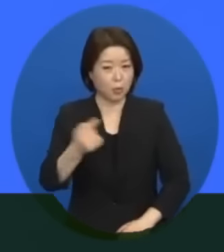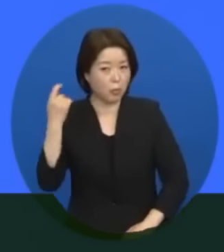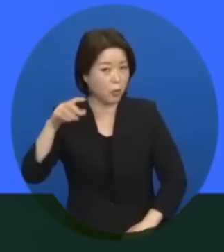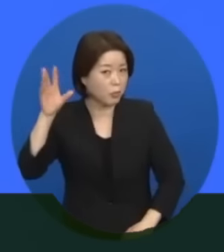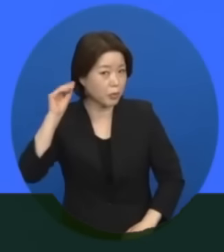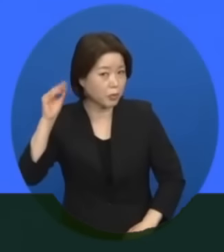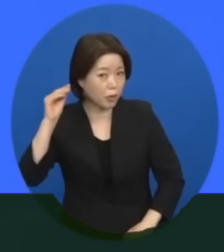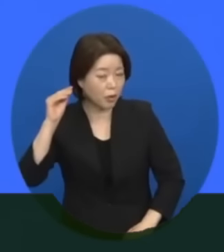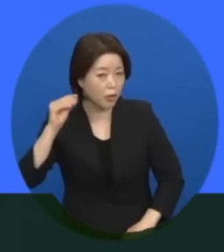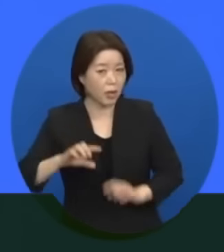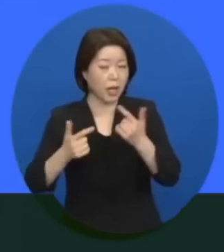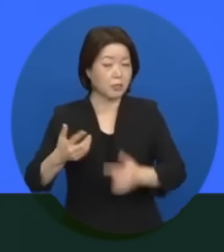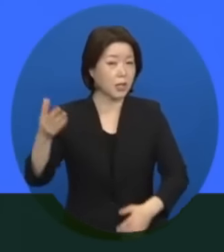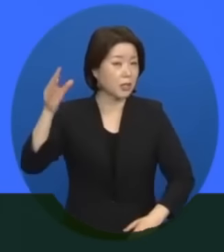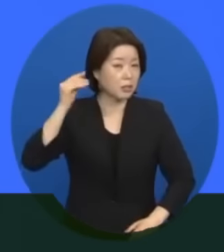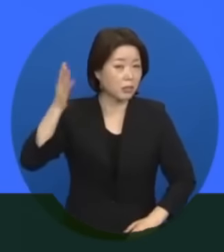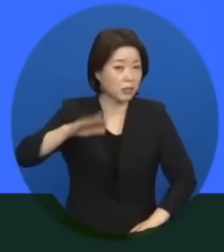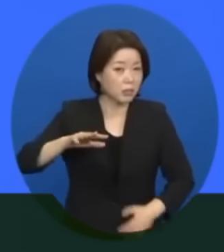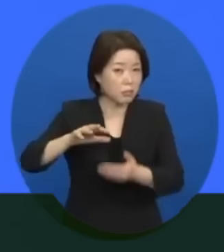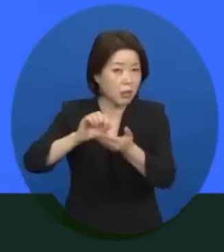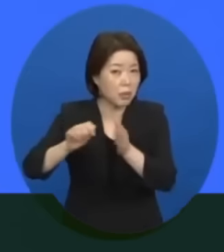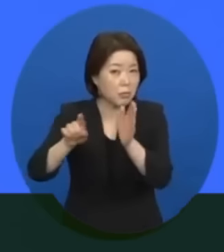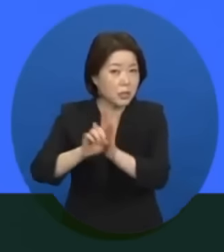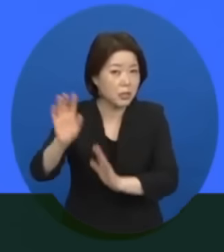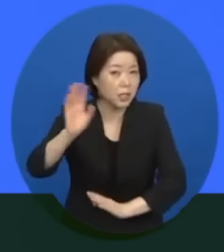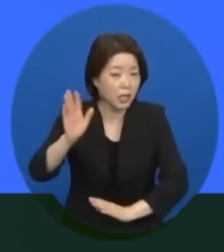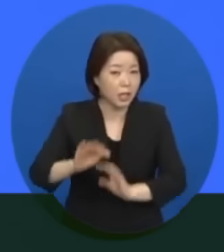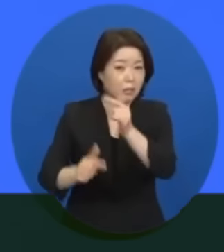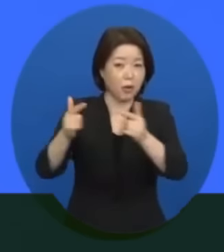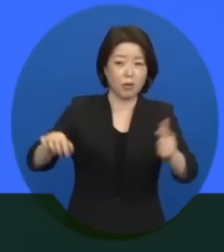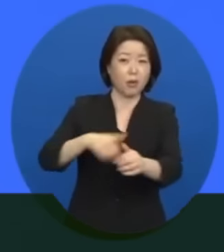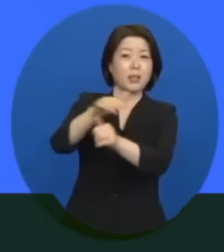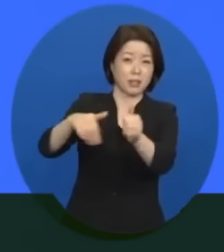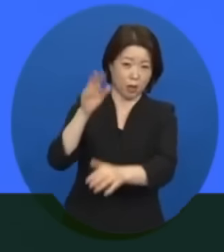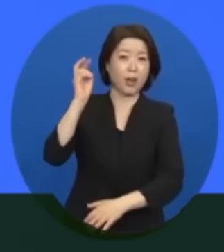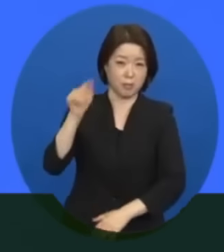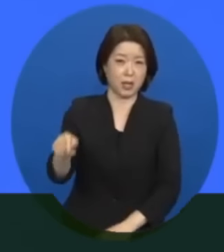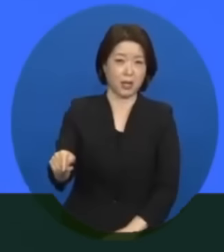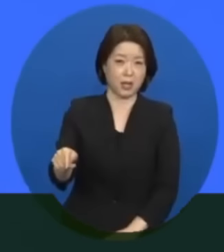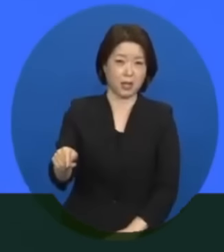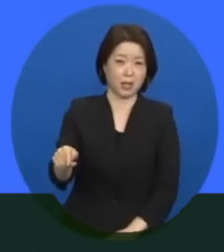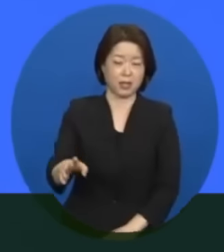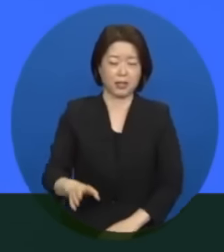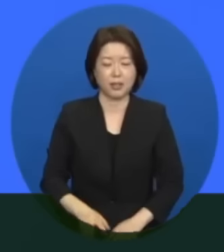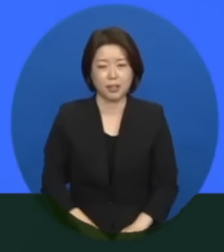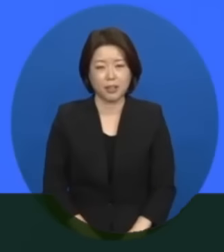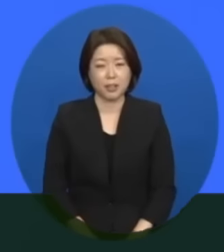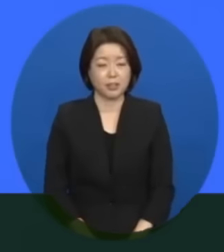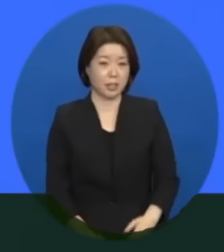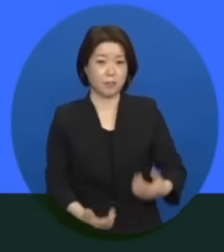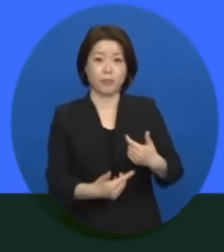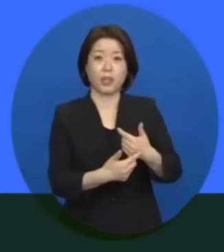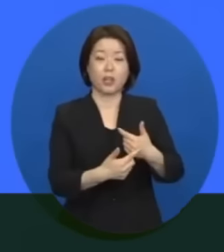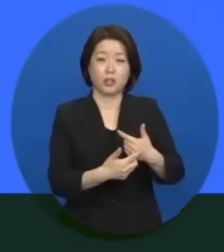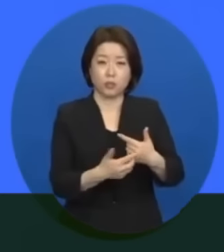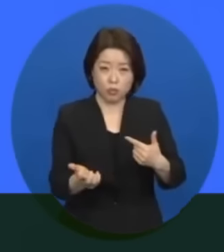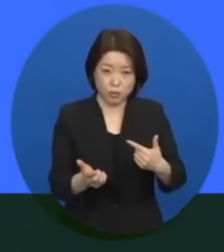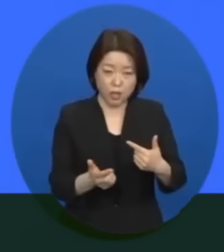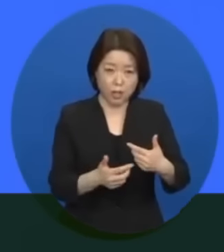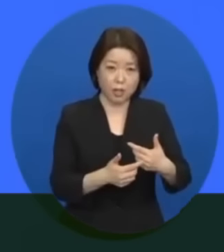아니면 그것을 들었으나 받아들이지 않았든지 뭐 여러 가지 아마 그런 상황이었을 것 같습니다 근데 누가가이 오늘 말씀을